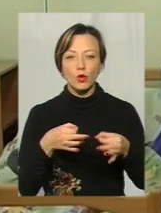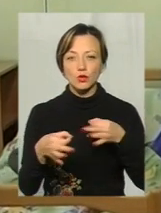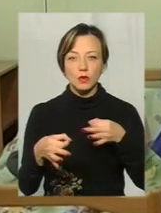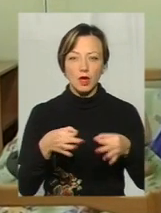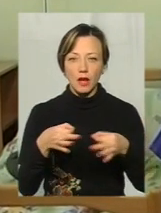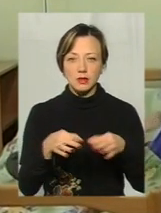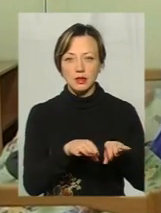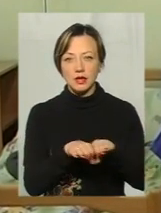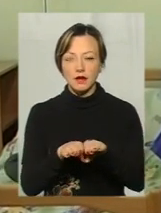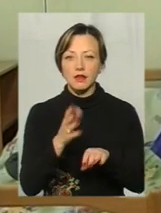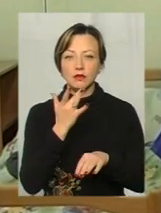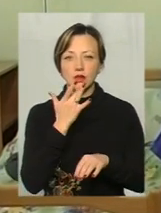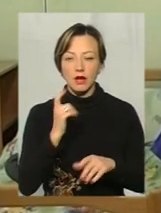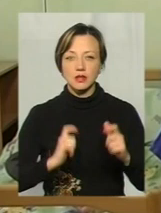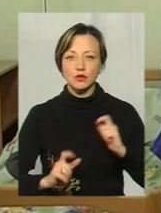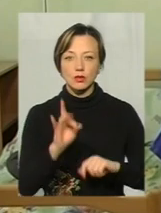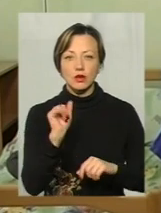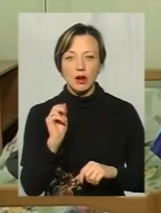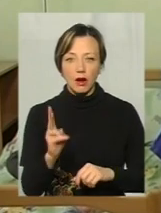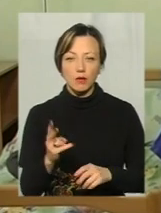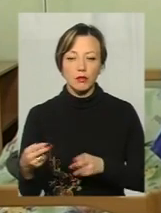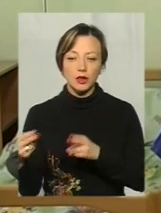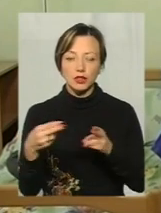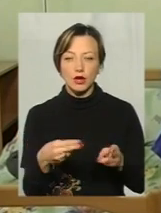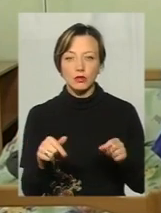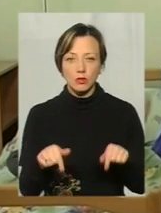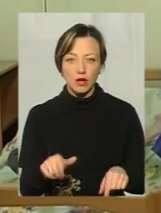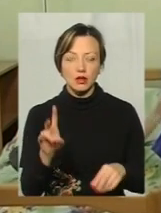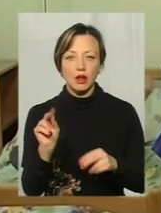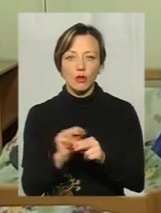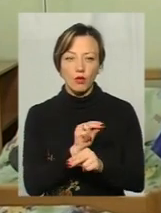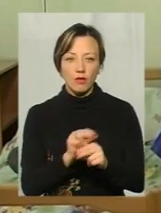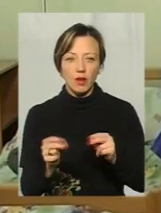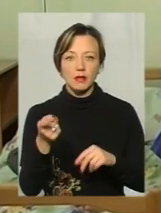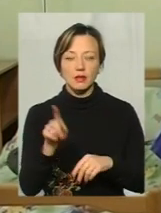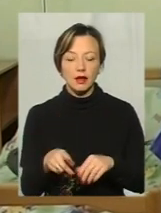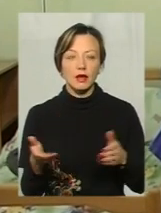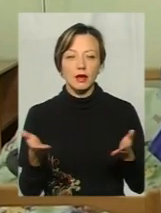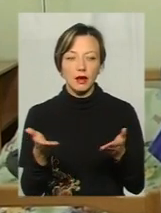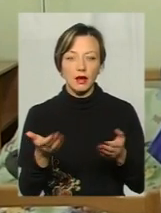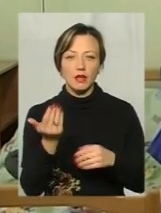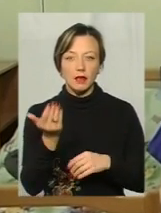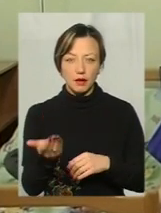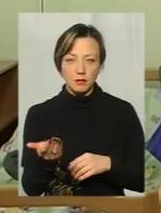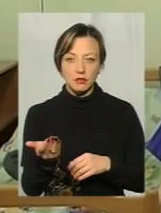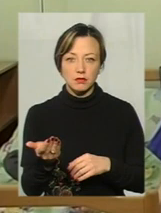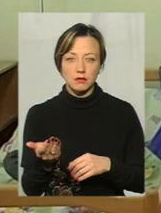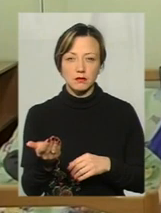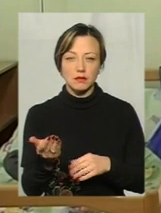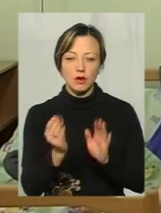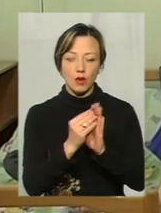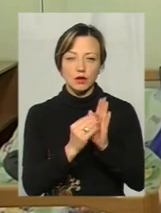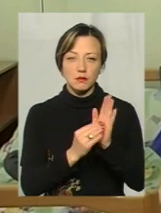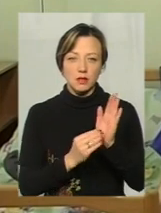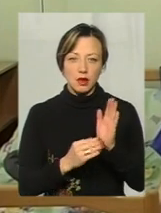на рівні Національного інституту раку і вже приїжджають до нас на лікування, те, яке їм